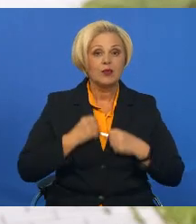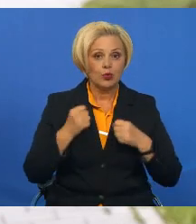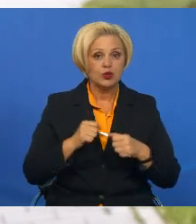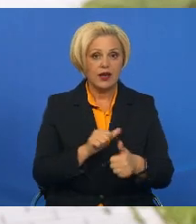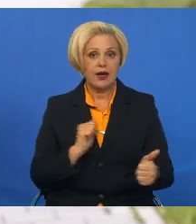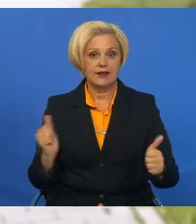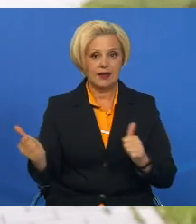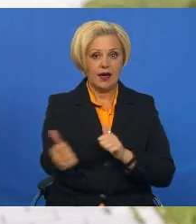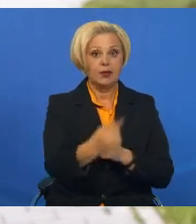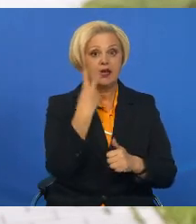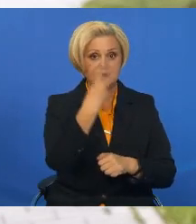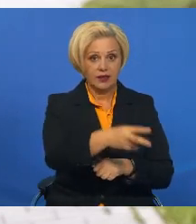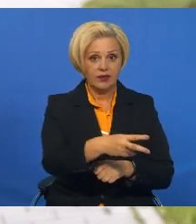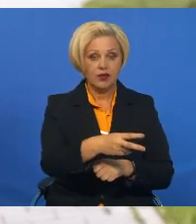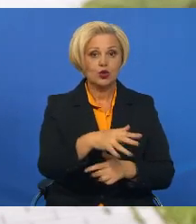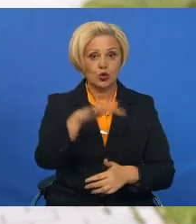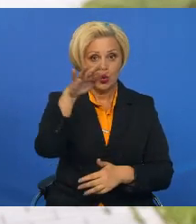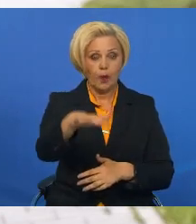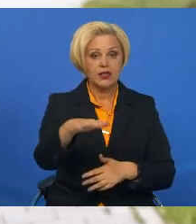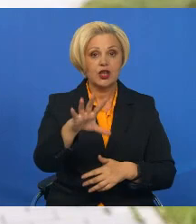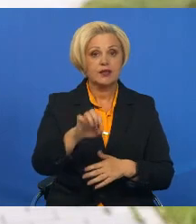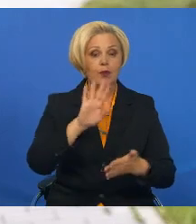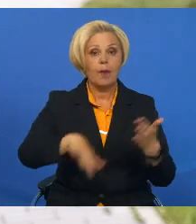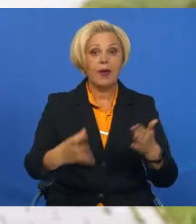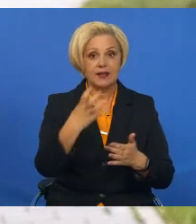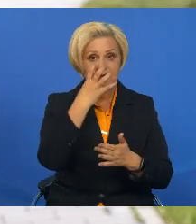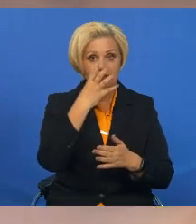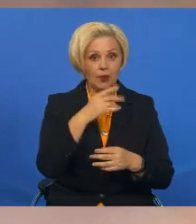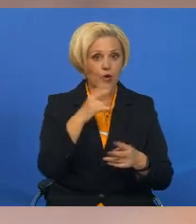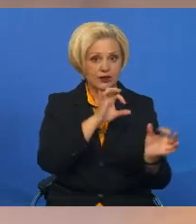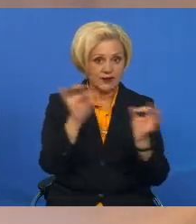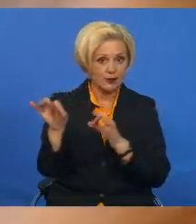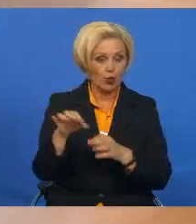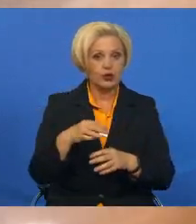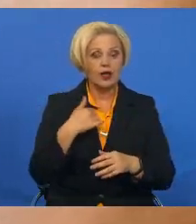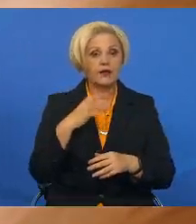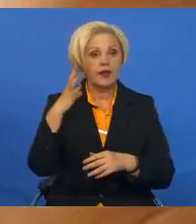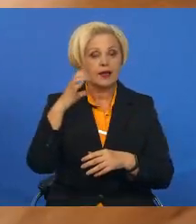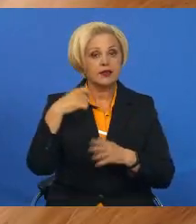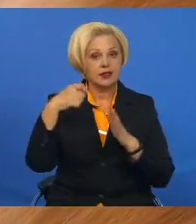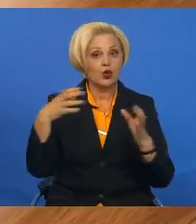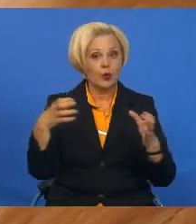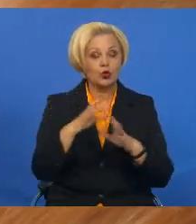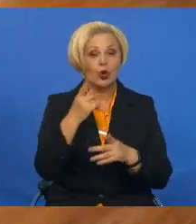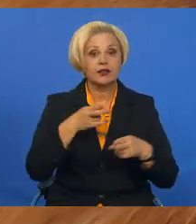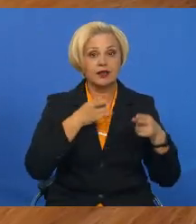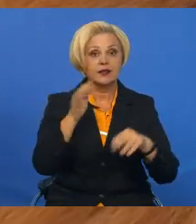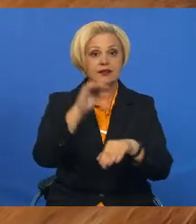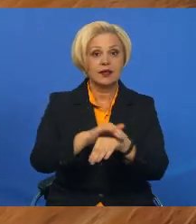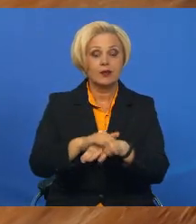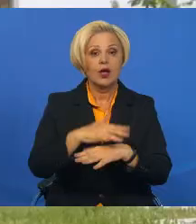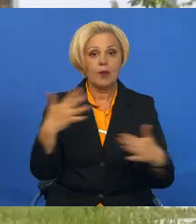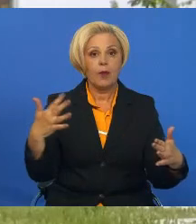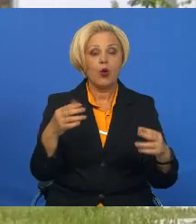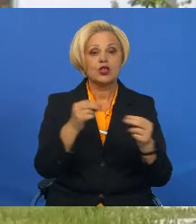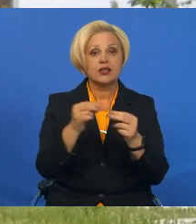обходить стороной, если вижу, что большая собака без намордника еще и как-нибудь косо смотрит. Наша здымачная група толькі за адзін выезд заўважыла больш за